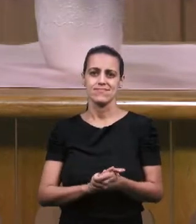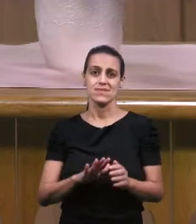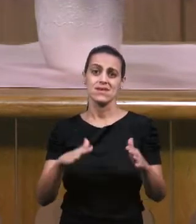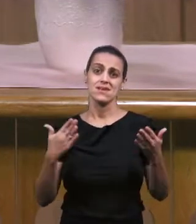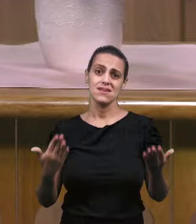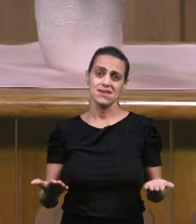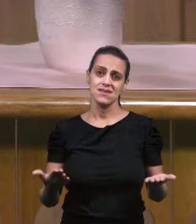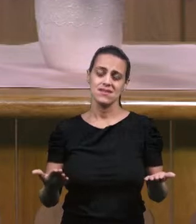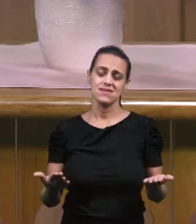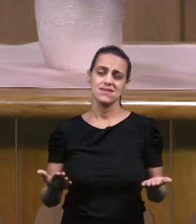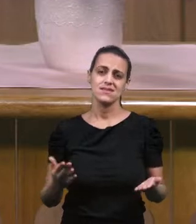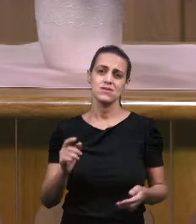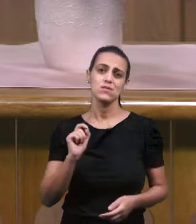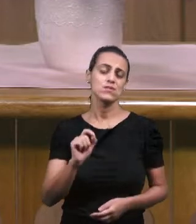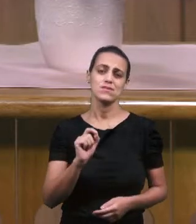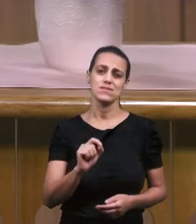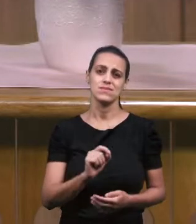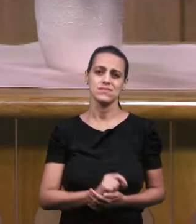Et dans ce cas,